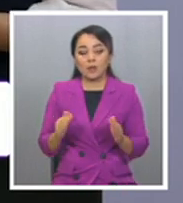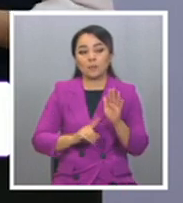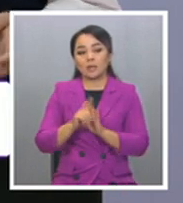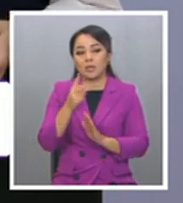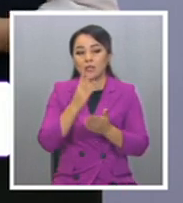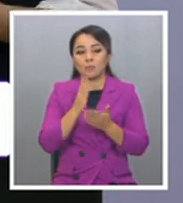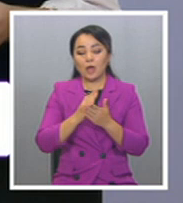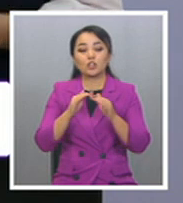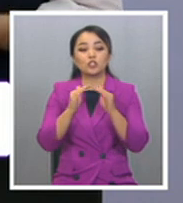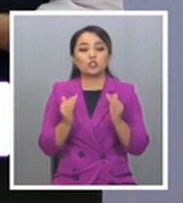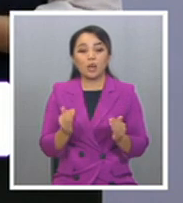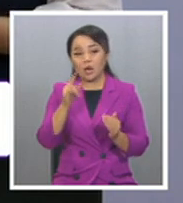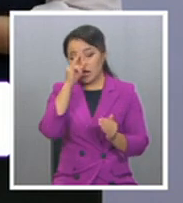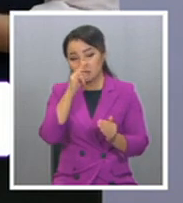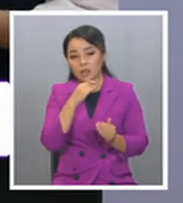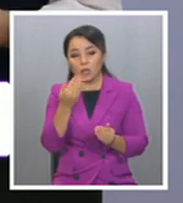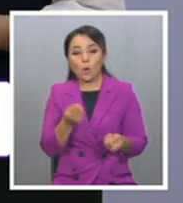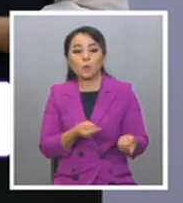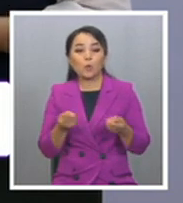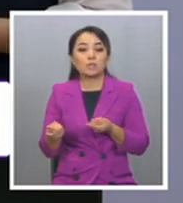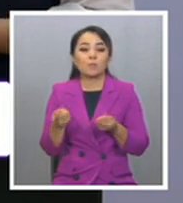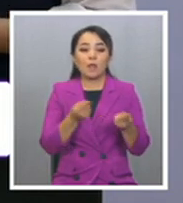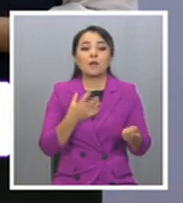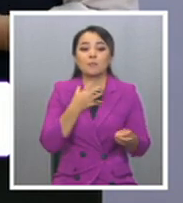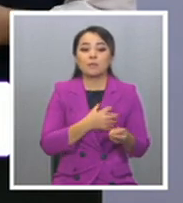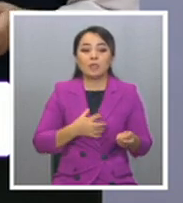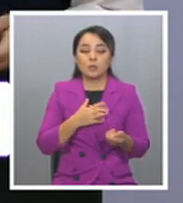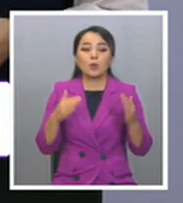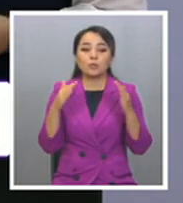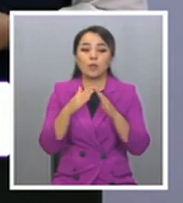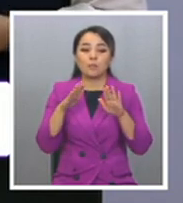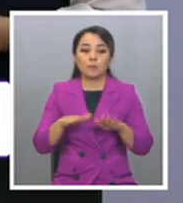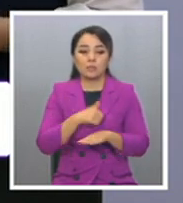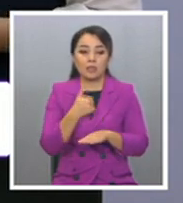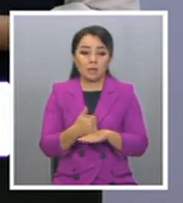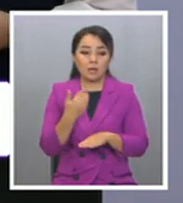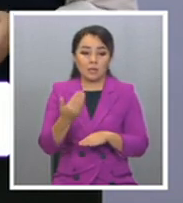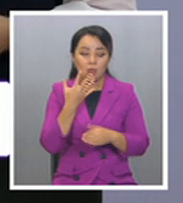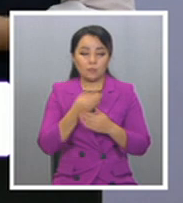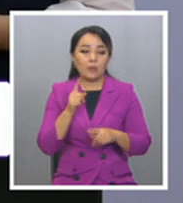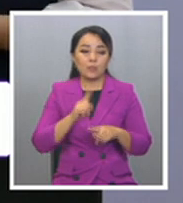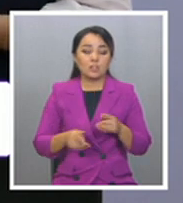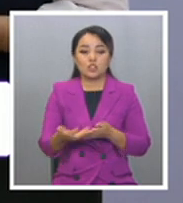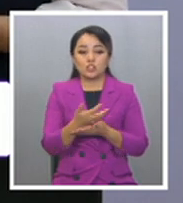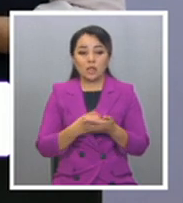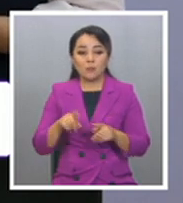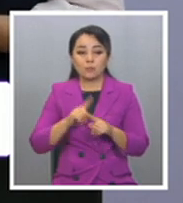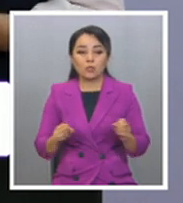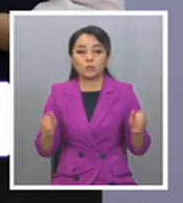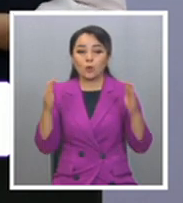үй қазақтар көшпелілер үшін ең маңызды баспана. Ол тез жиналып, тез құрылады.